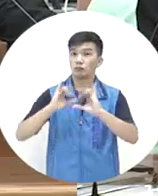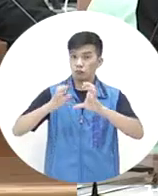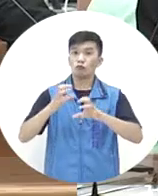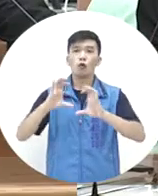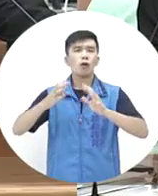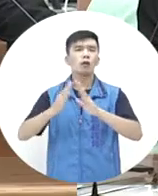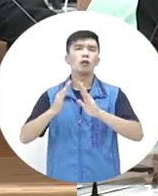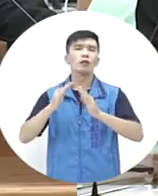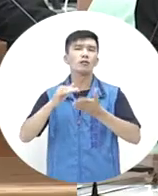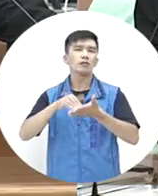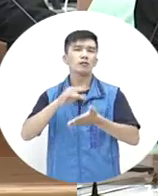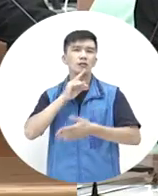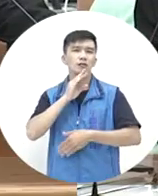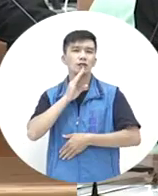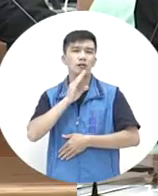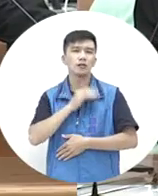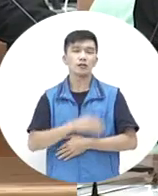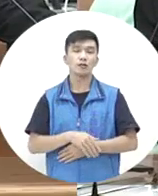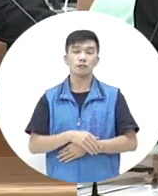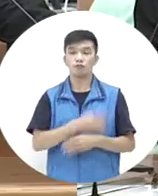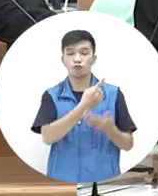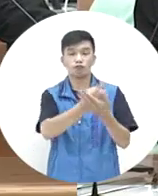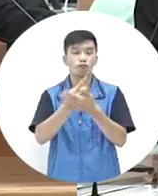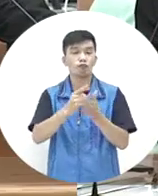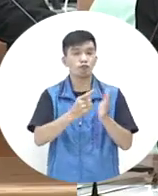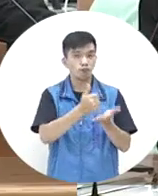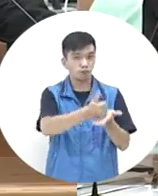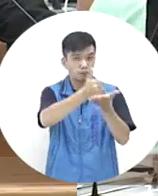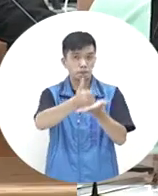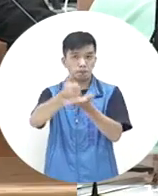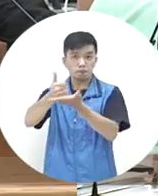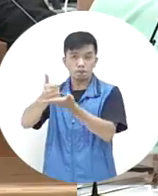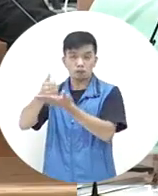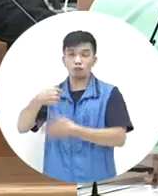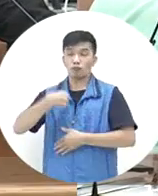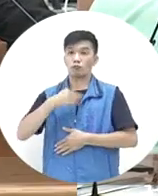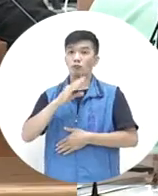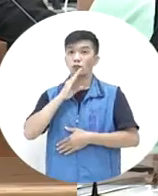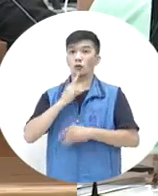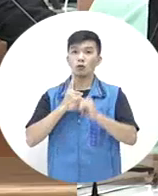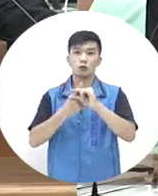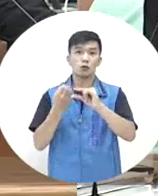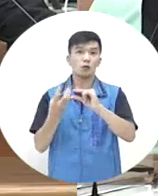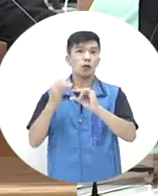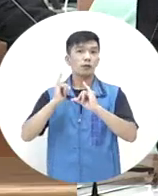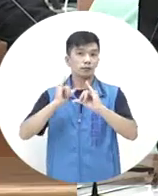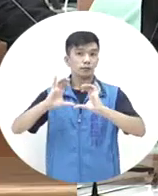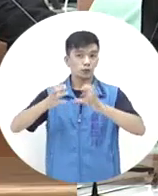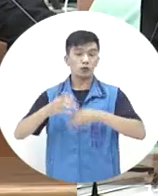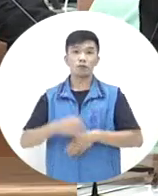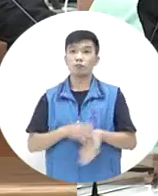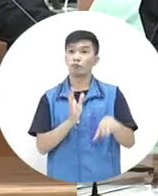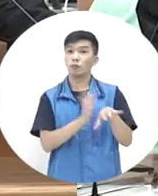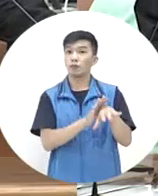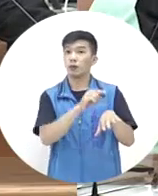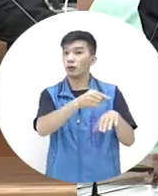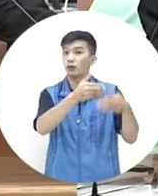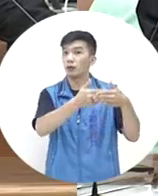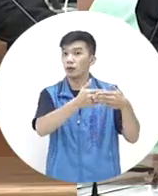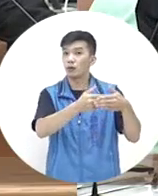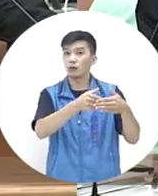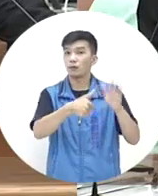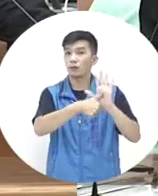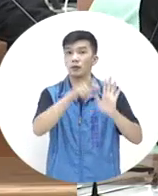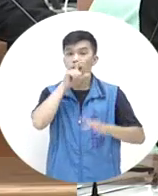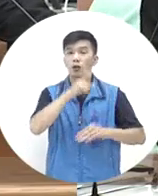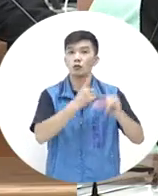对不对？ 我们都尊重，我们是中华民国。 对，那我们旁边有一个国家叫做中华人民共和国，从1949年